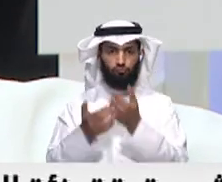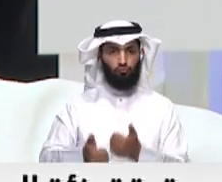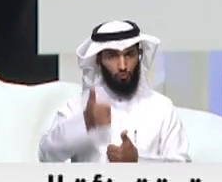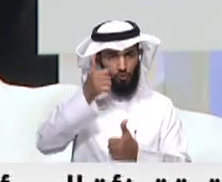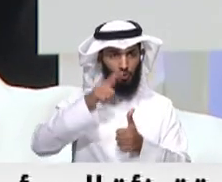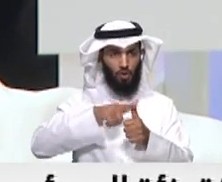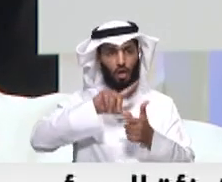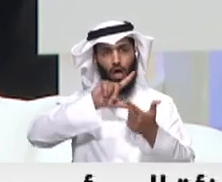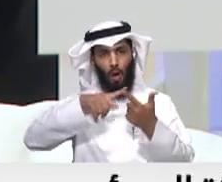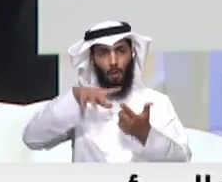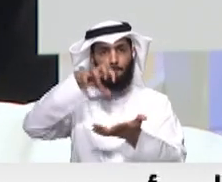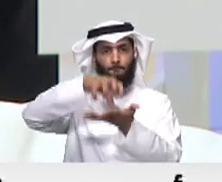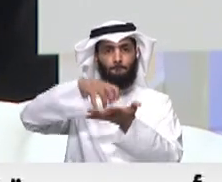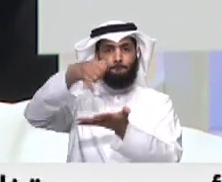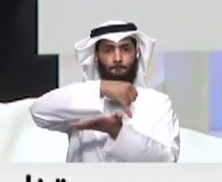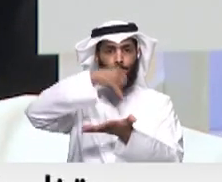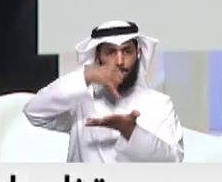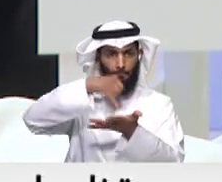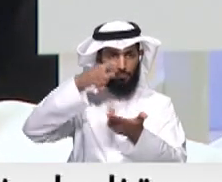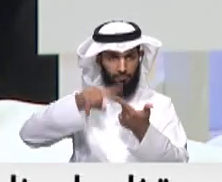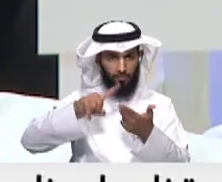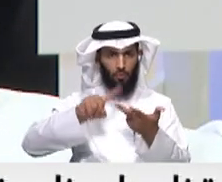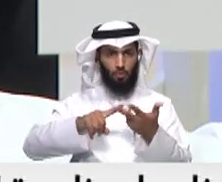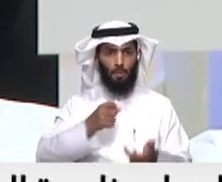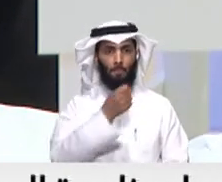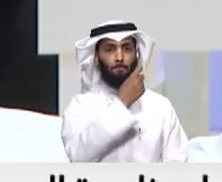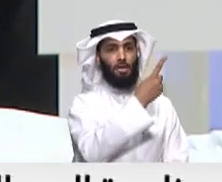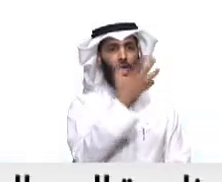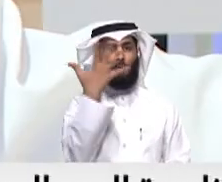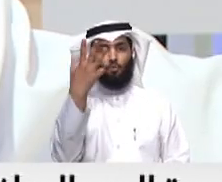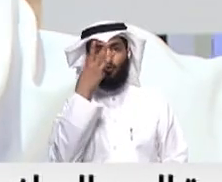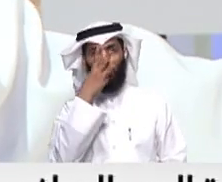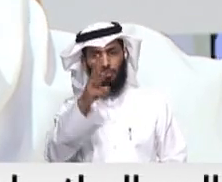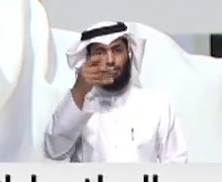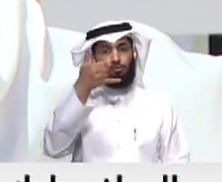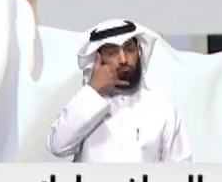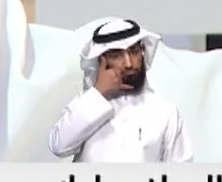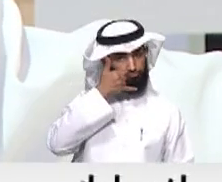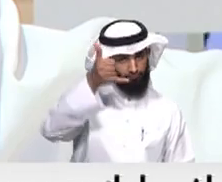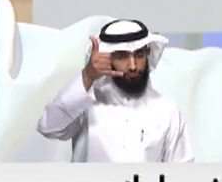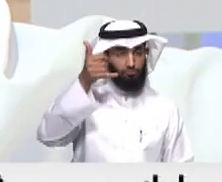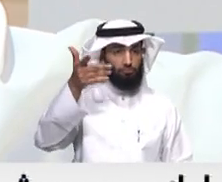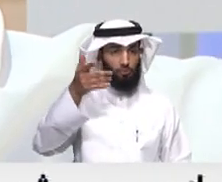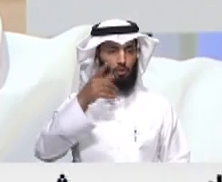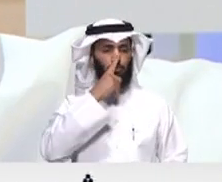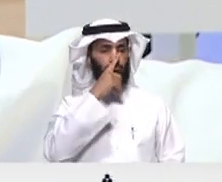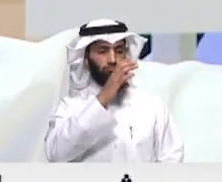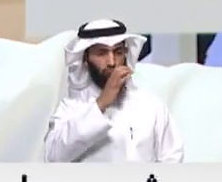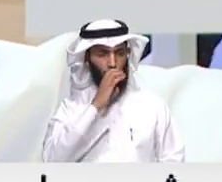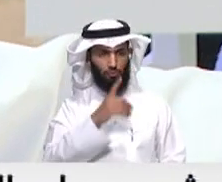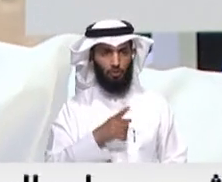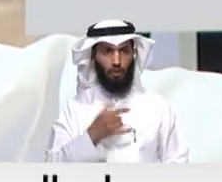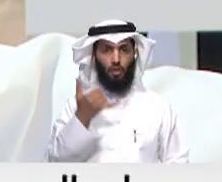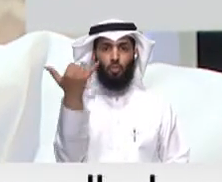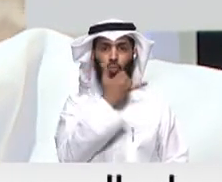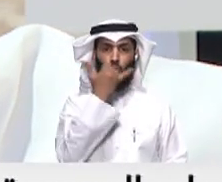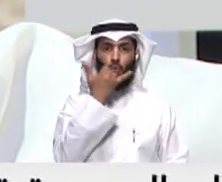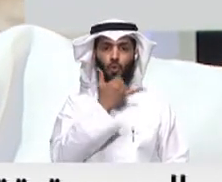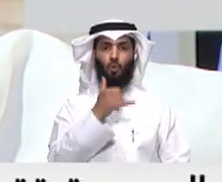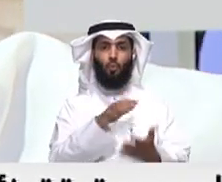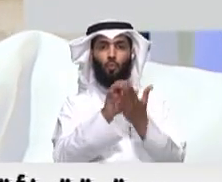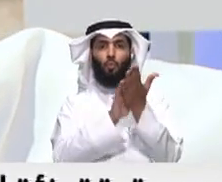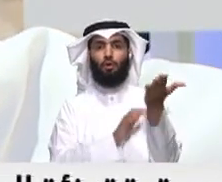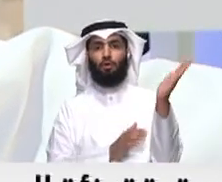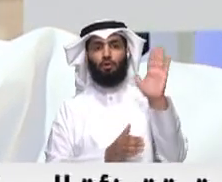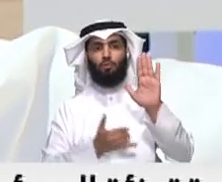بالمحافظات او عن طريق 135 بالاتصال عليهم طبعا انصح الم ك لازم لازم وجود الفاتوره